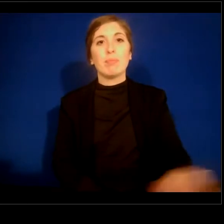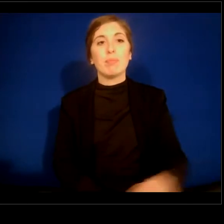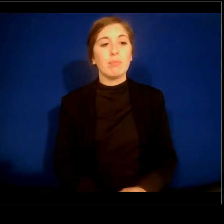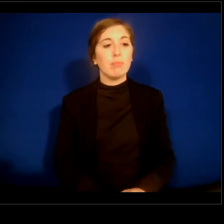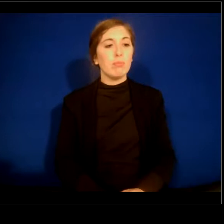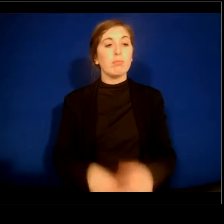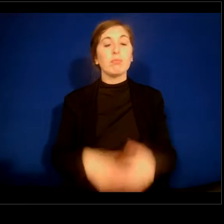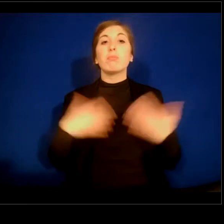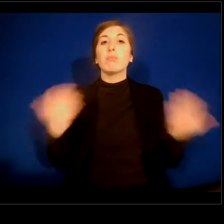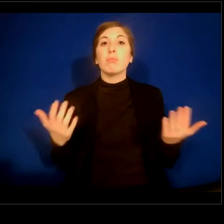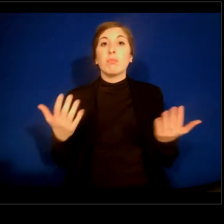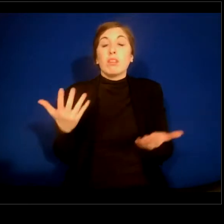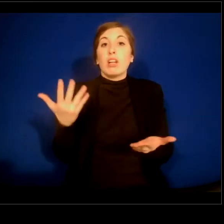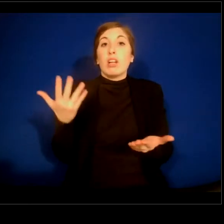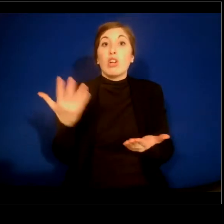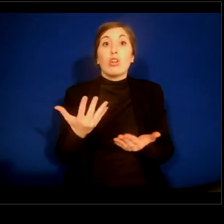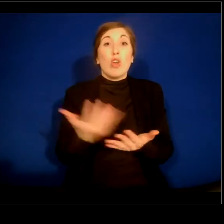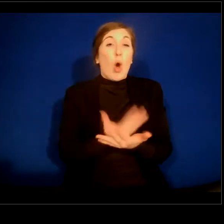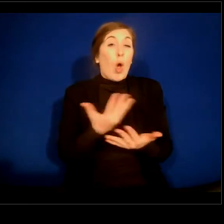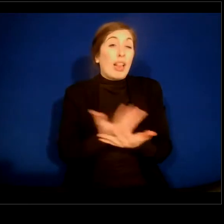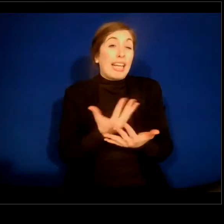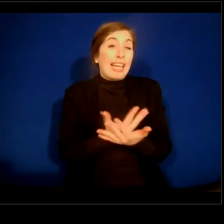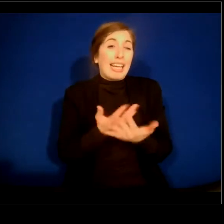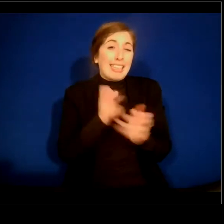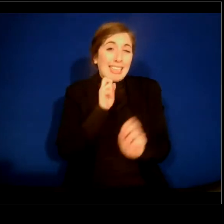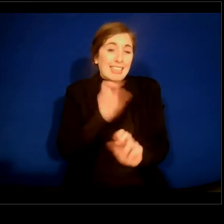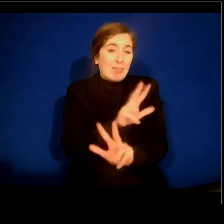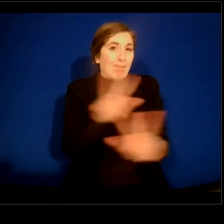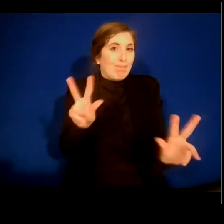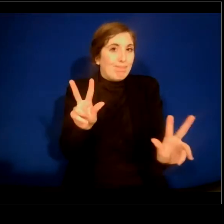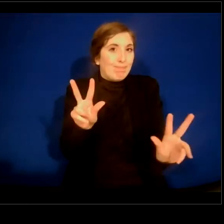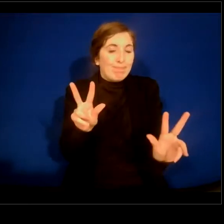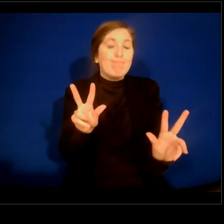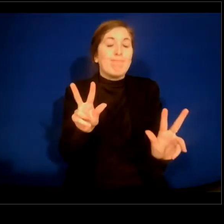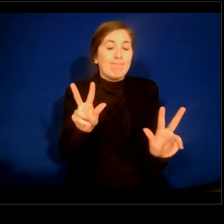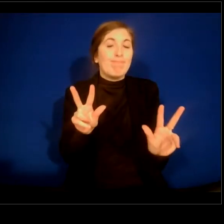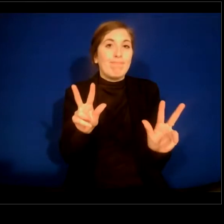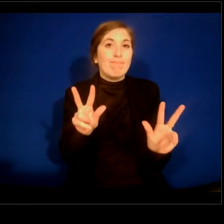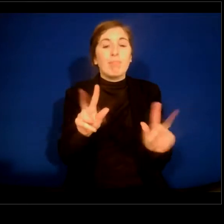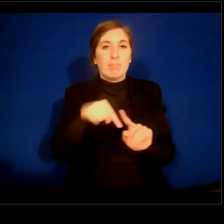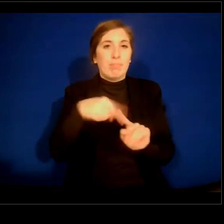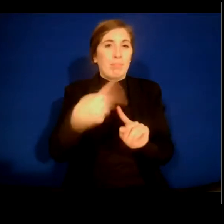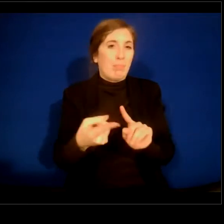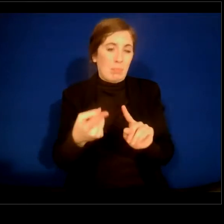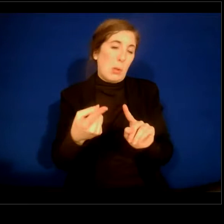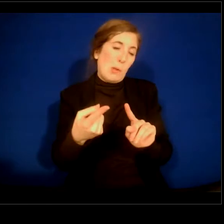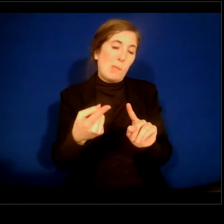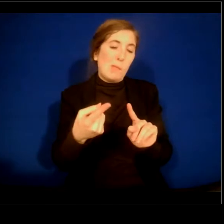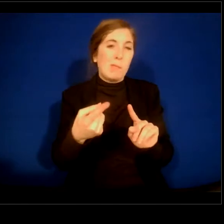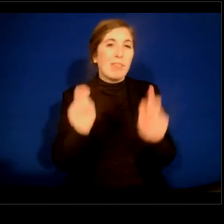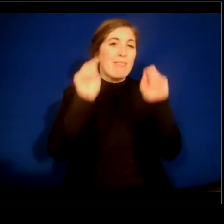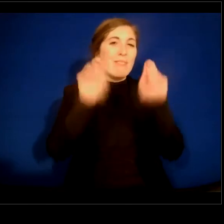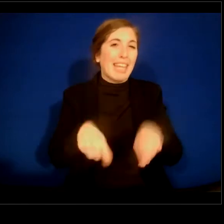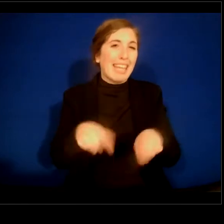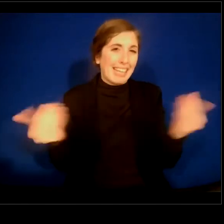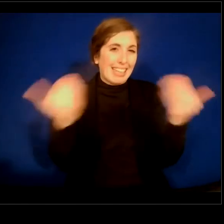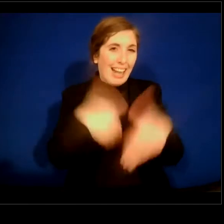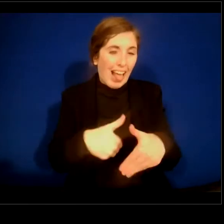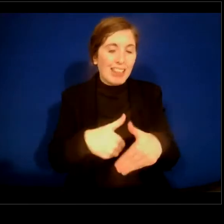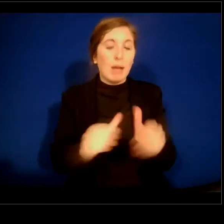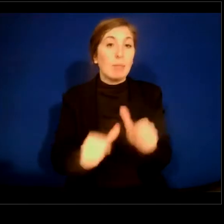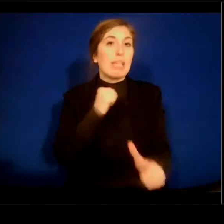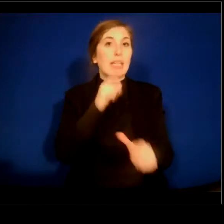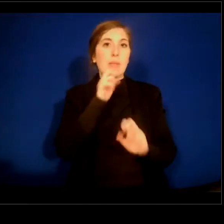Notizie, diciamo, piccole note che vi do prima di entrare un po' nel merito della serata.